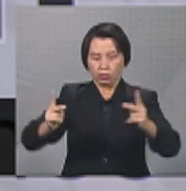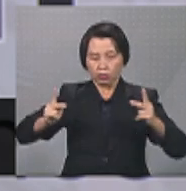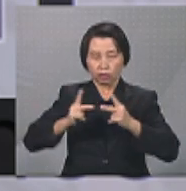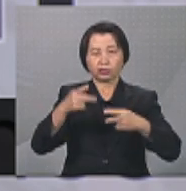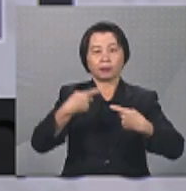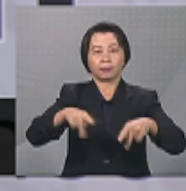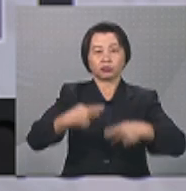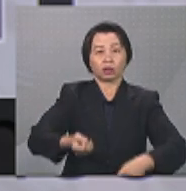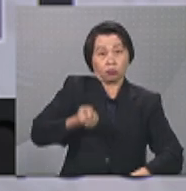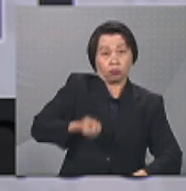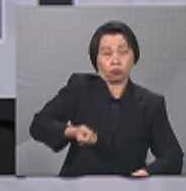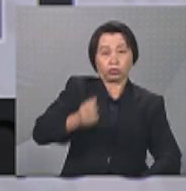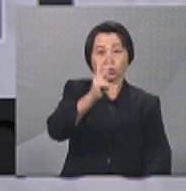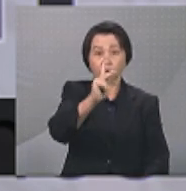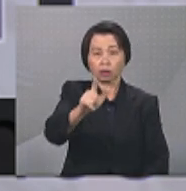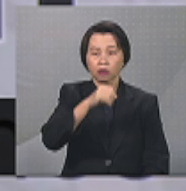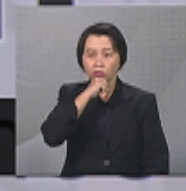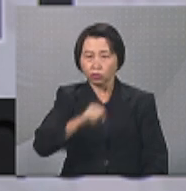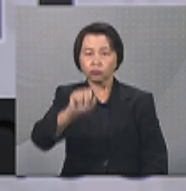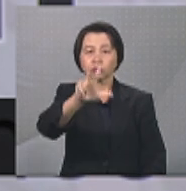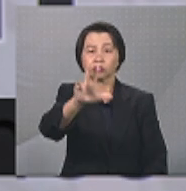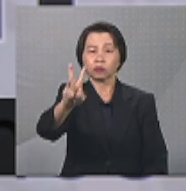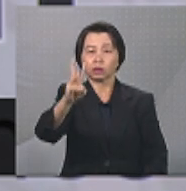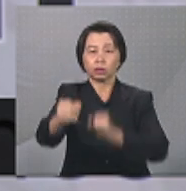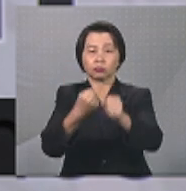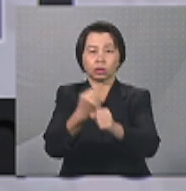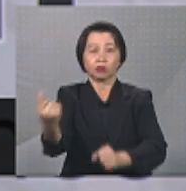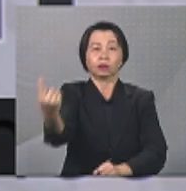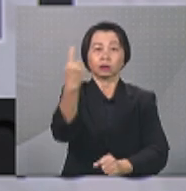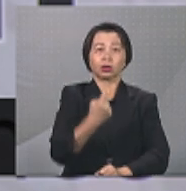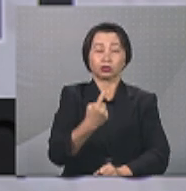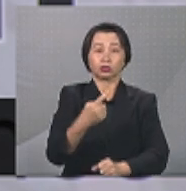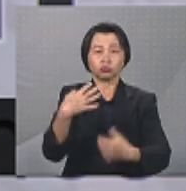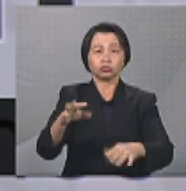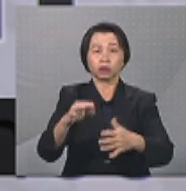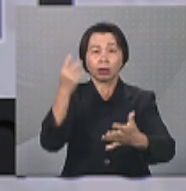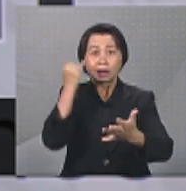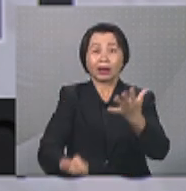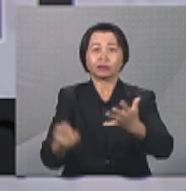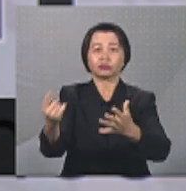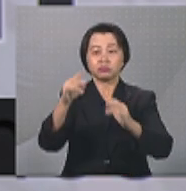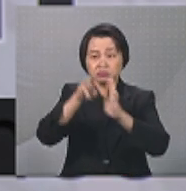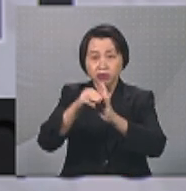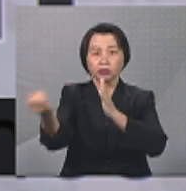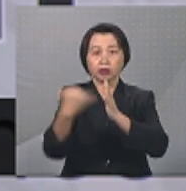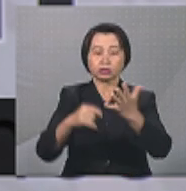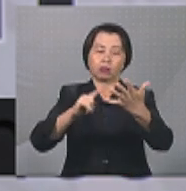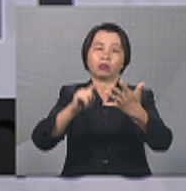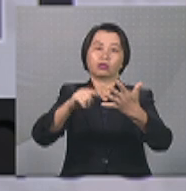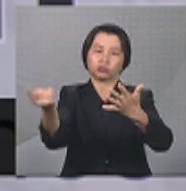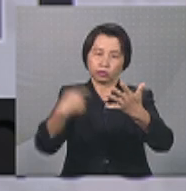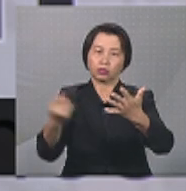Pasar Borong, Kuala Lumpur. Umur 36 tahun, datang pada peringkat yang lewat dan tak sempat kita nak buat apa